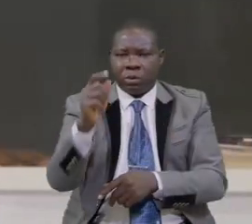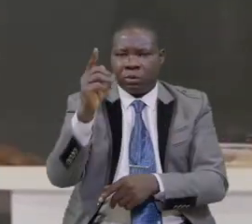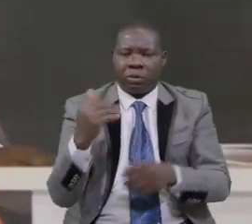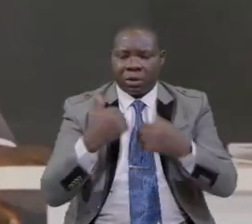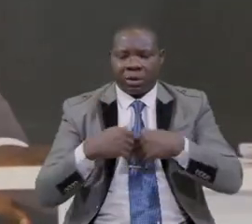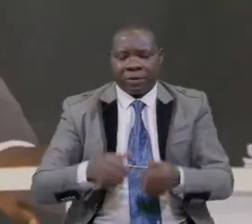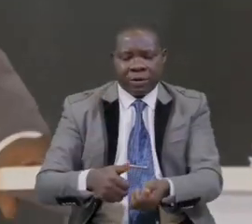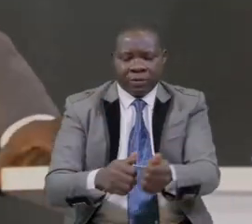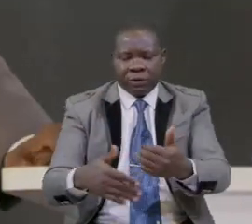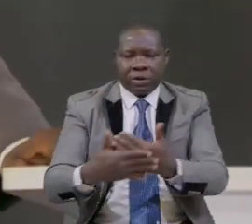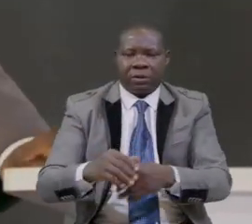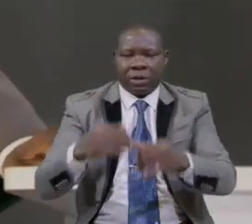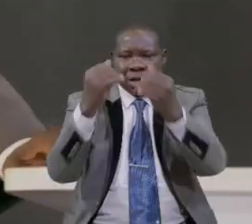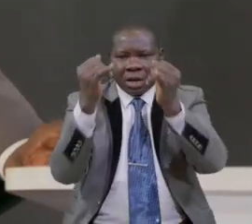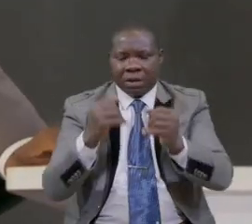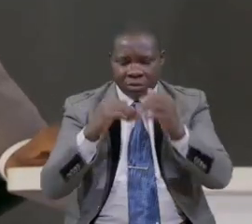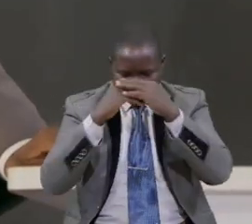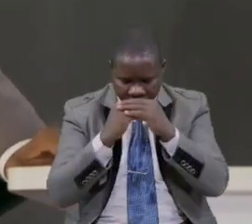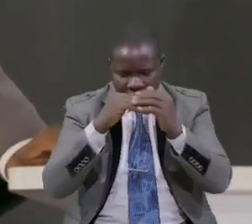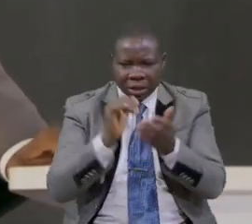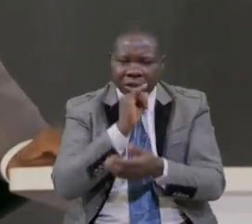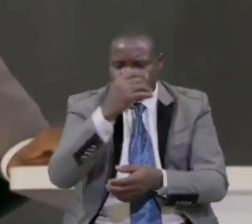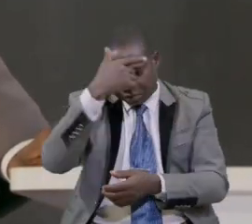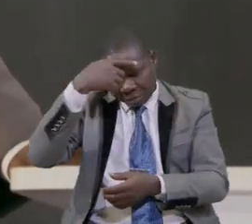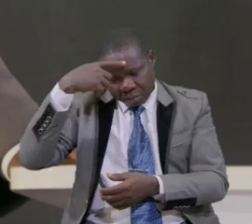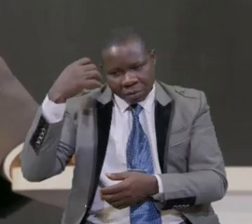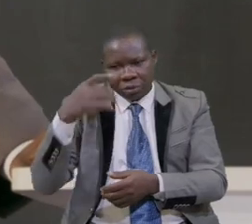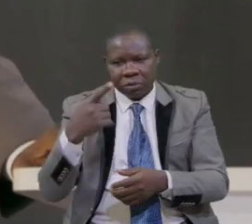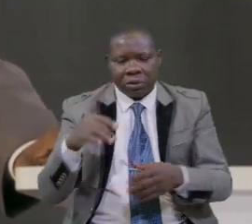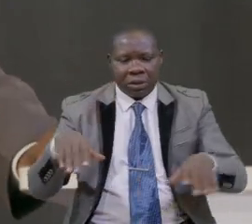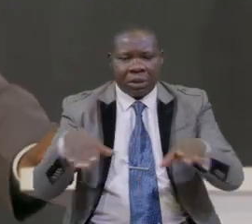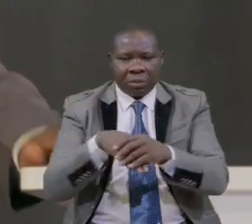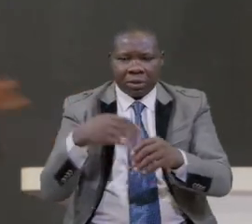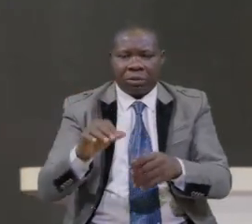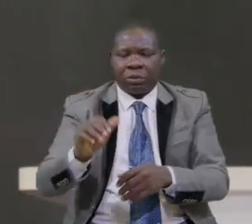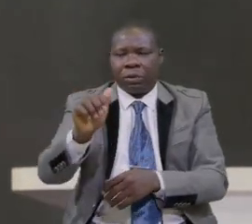ils suivaient Baal. Et c'est à cause du mariage d'Achab.